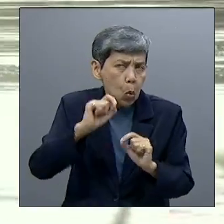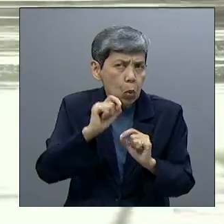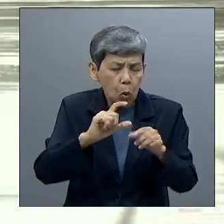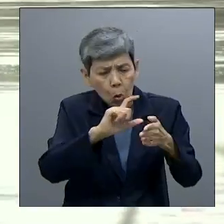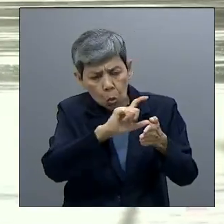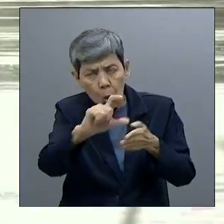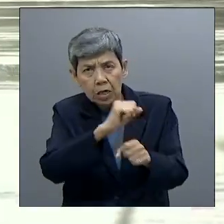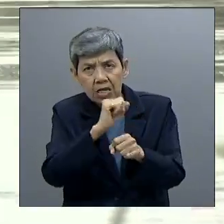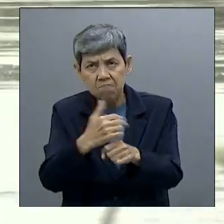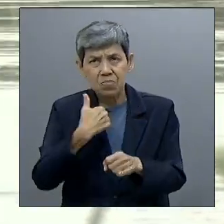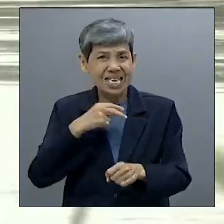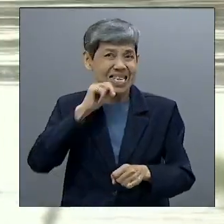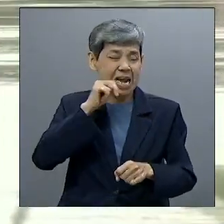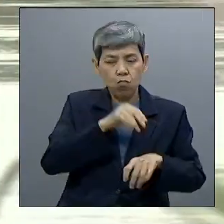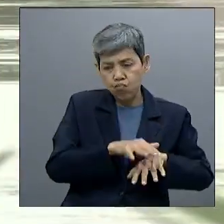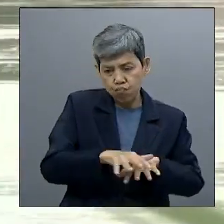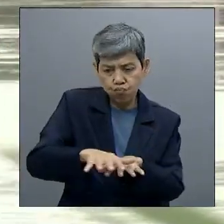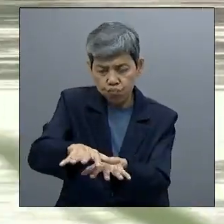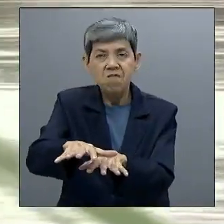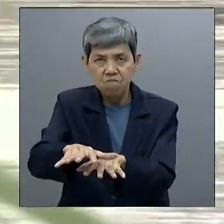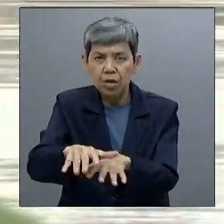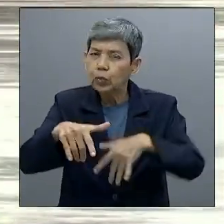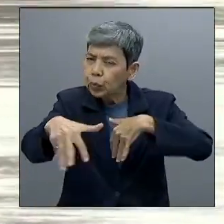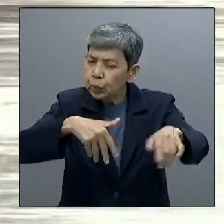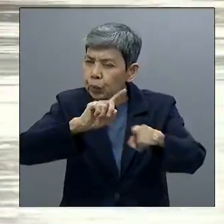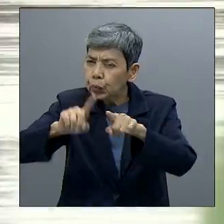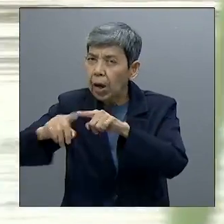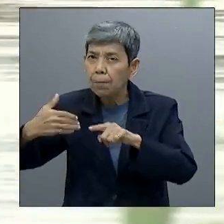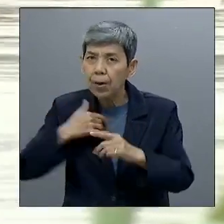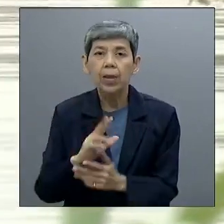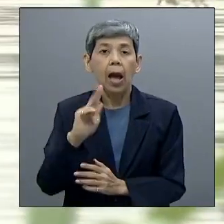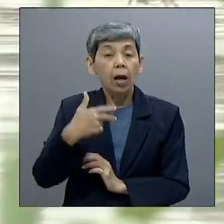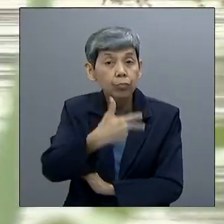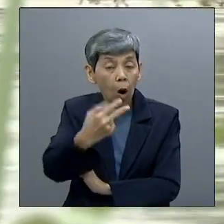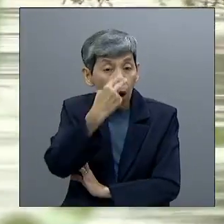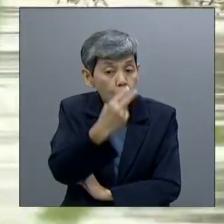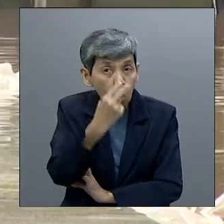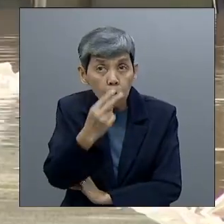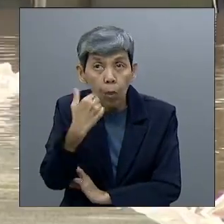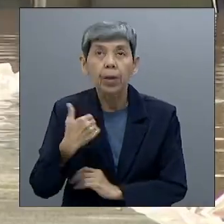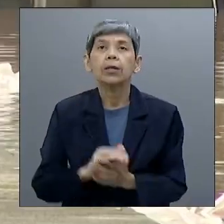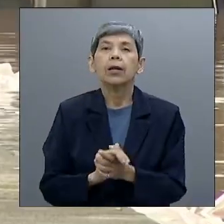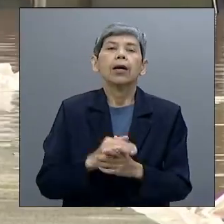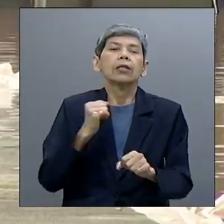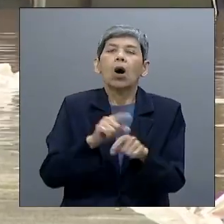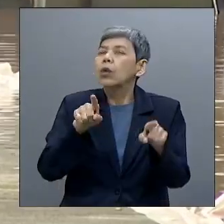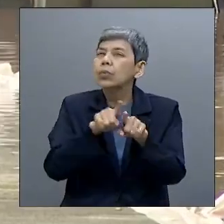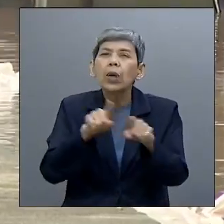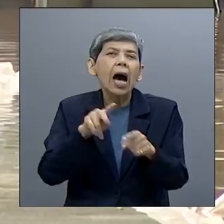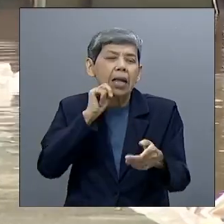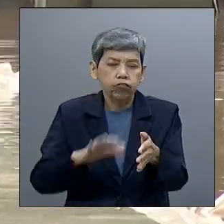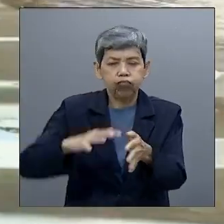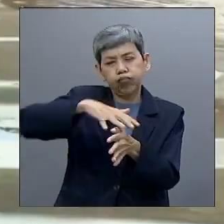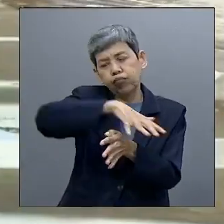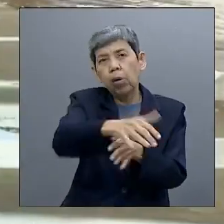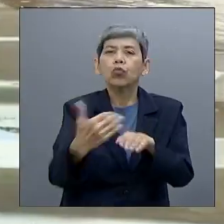มมีน้ำไหลหลากเข้าท่วมในพื้นที่ชุมชนต่างๆทีมข่าวไปตรวจสอบพบว่าส่วนใหญ่เป็นลักษณะของน้ำท่วมพื้น